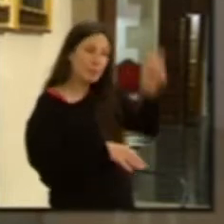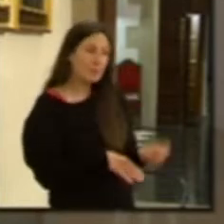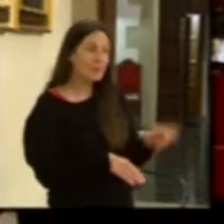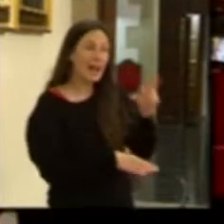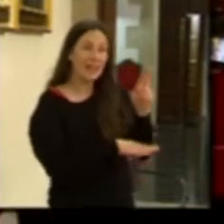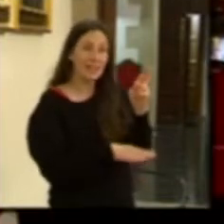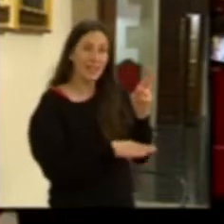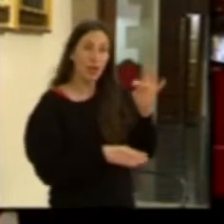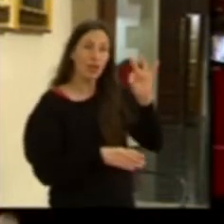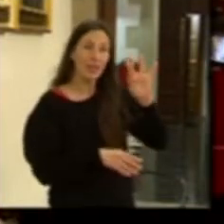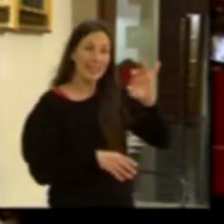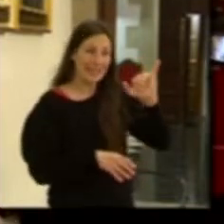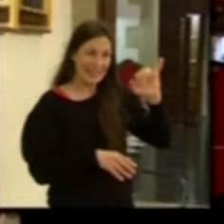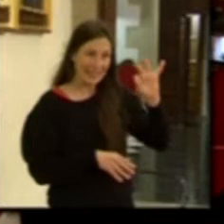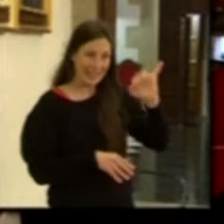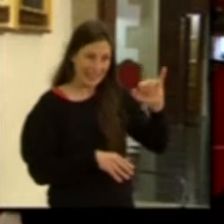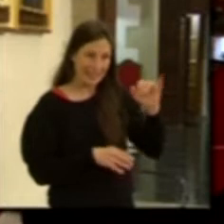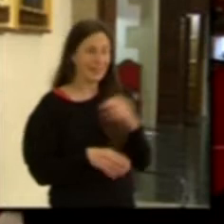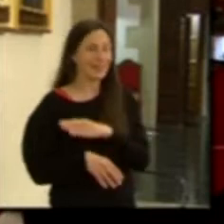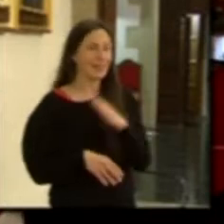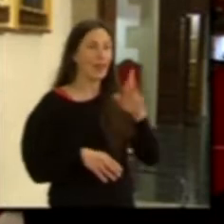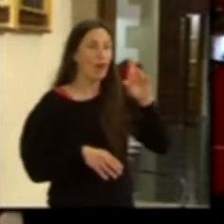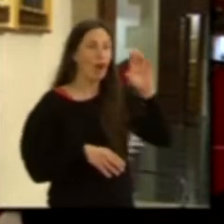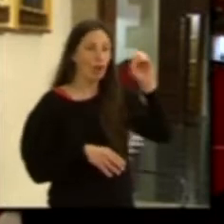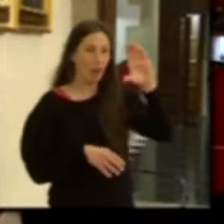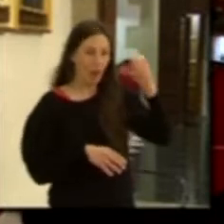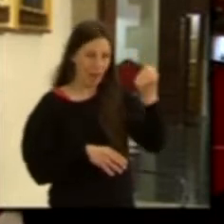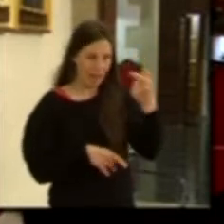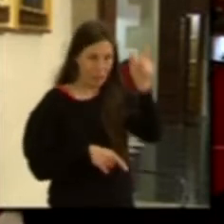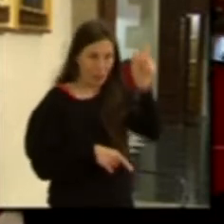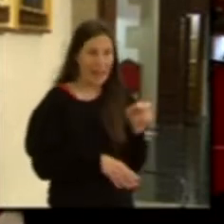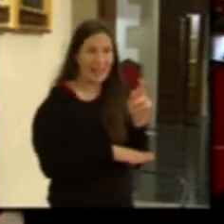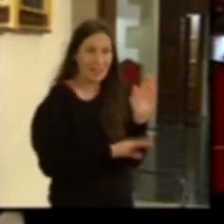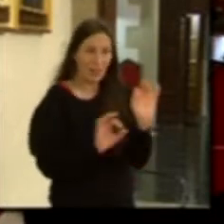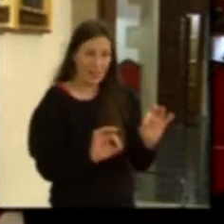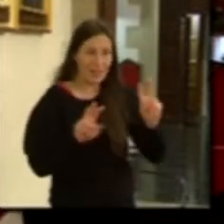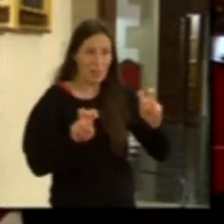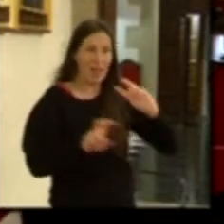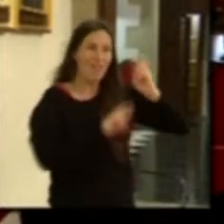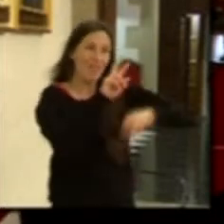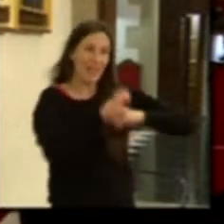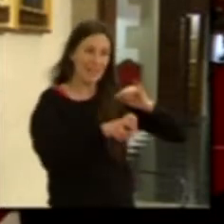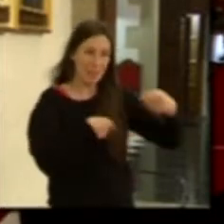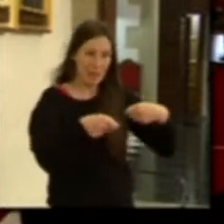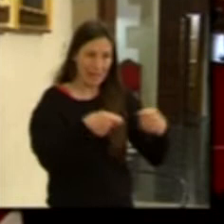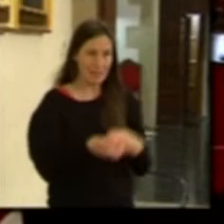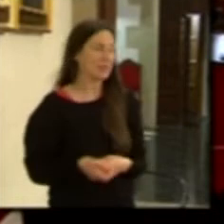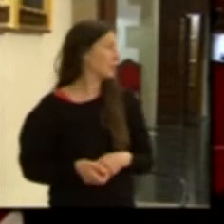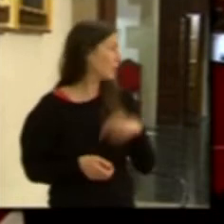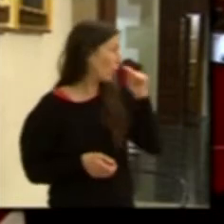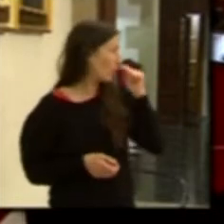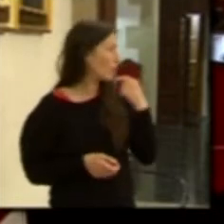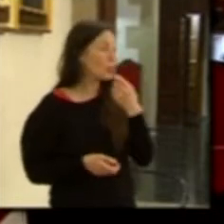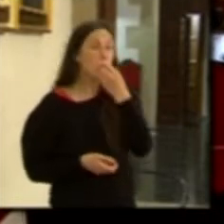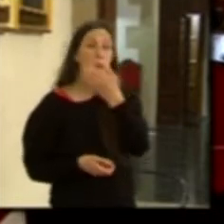nostra ciutat. Gràcies i bona tarda a tothom, bona tarda a autoritats, bona tarda a companys regidors, bona tarda a tothom,